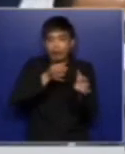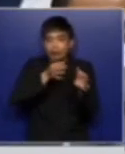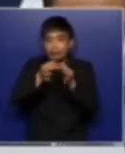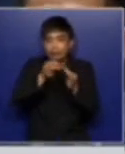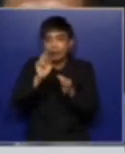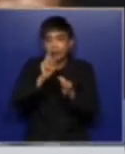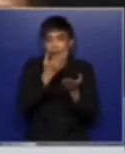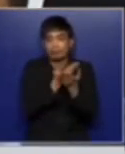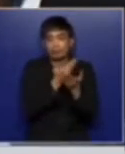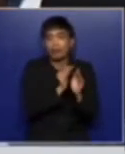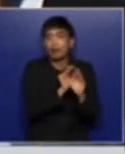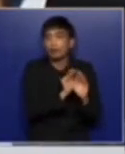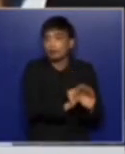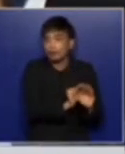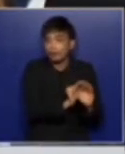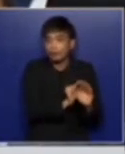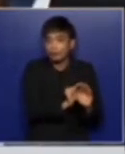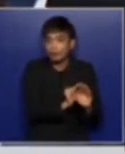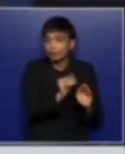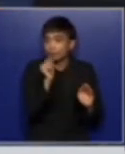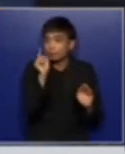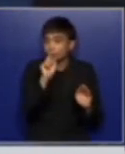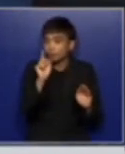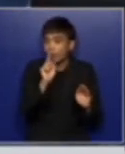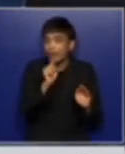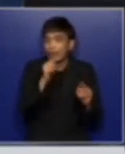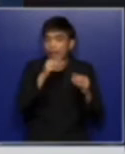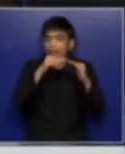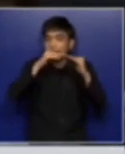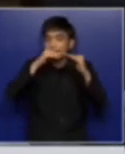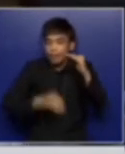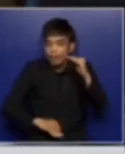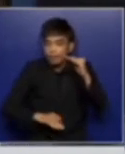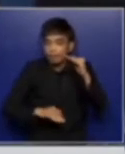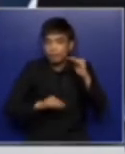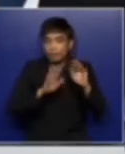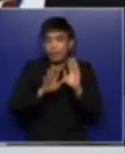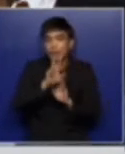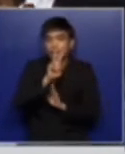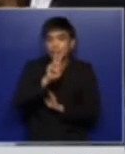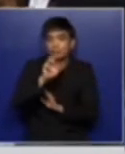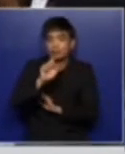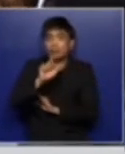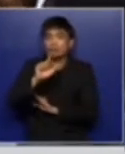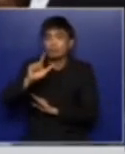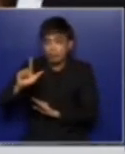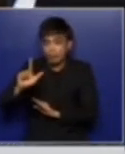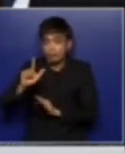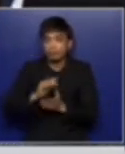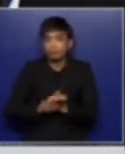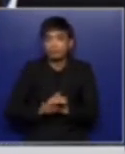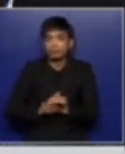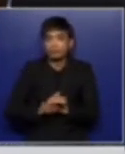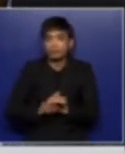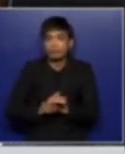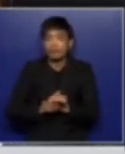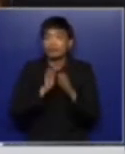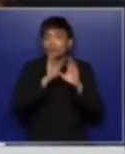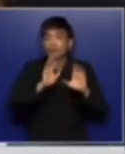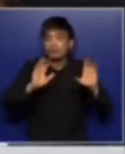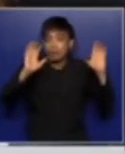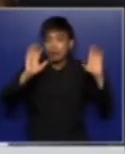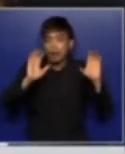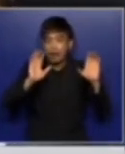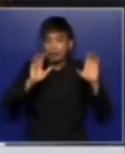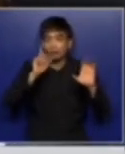เนี่ยคาดการว่าจะต่ำกว่าเป้าไป 200,000 ล้านก็เป็นประเด็นที่ทางรัฐบาลเนี่ยท่